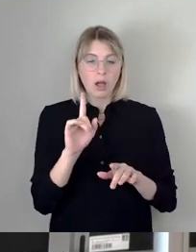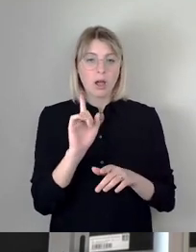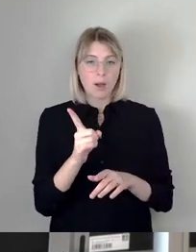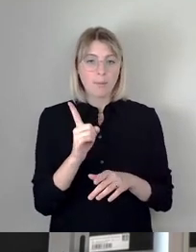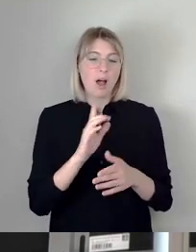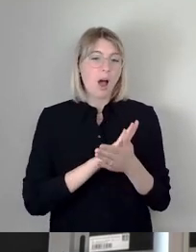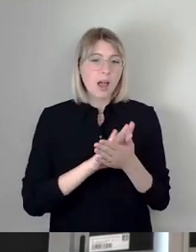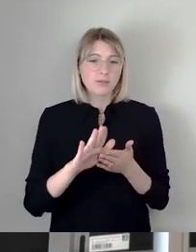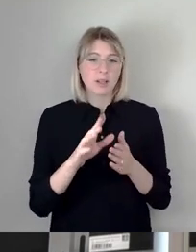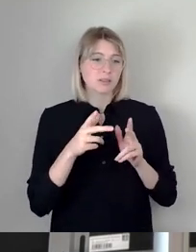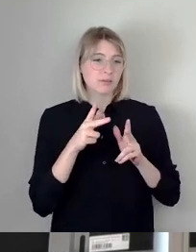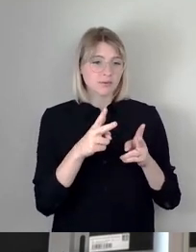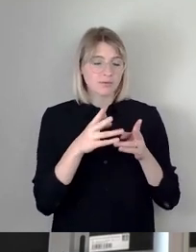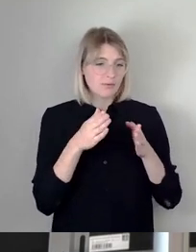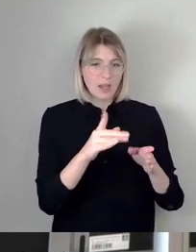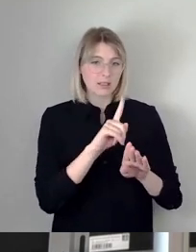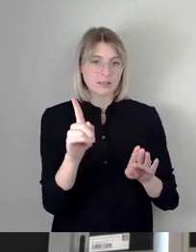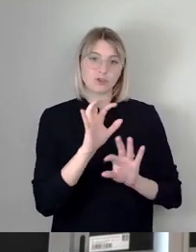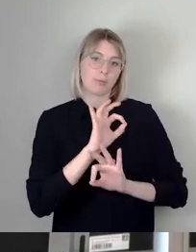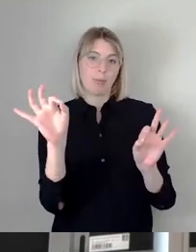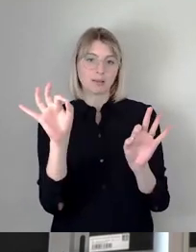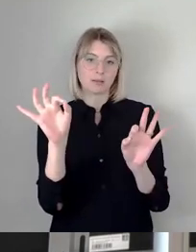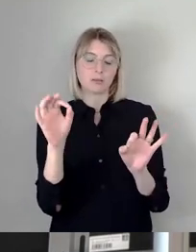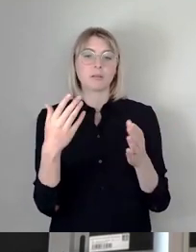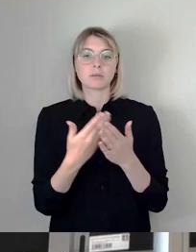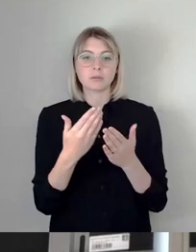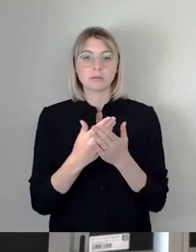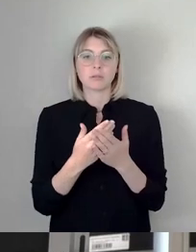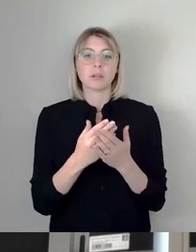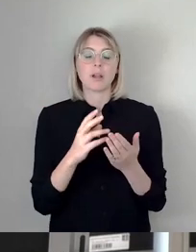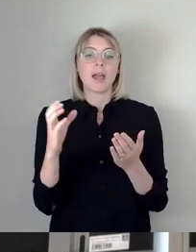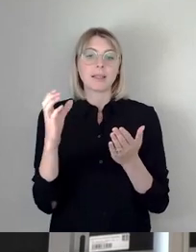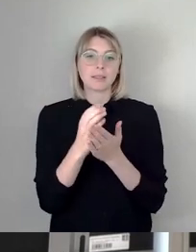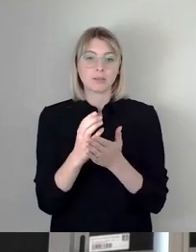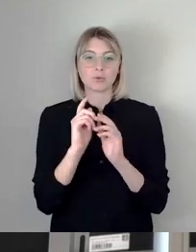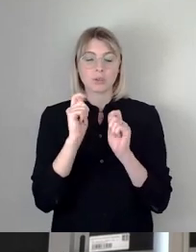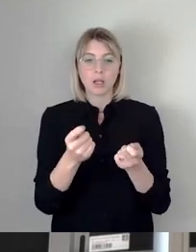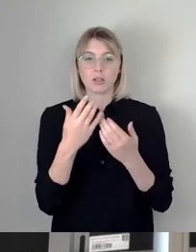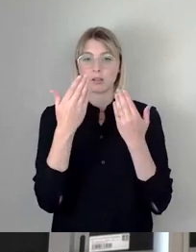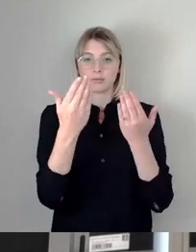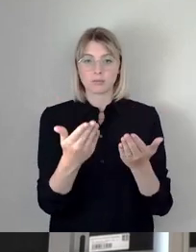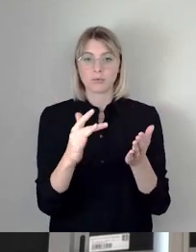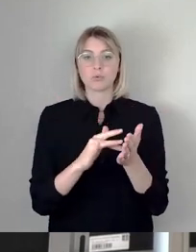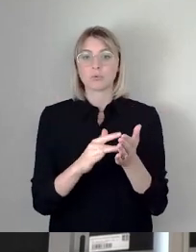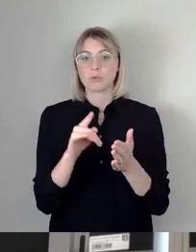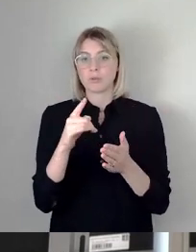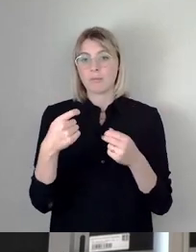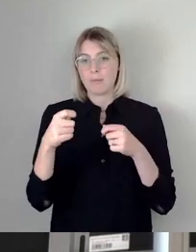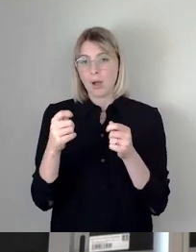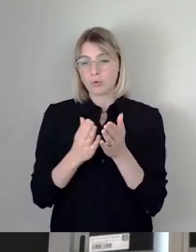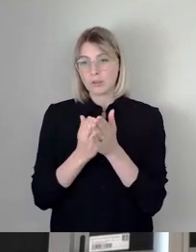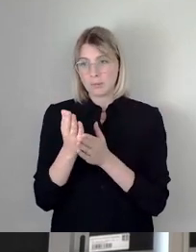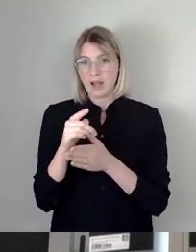beste ist. Wir haben deshalb diesen Ersetzungsantrag hier eingereicht, der einerseits das Verfahren zur Aufhebung des Bebauungsplans stoppt